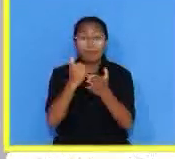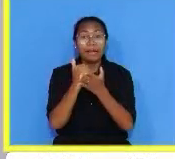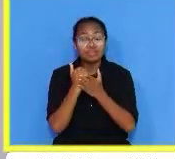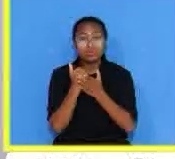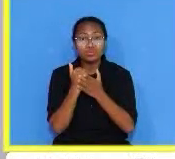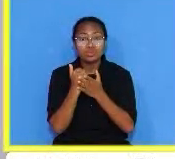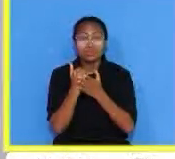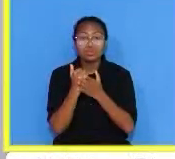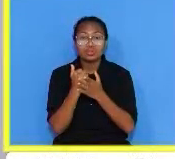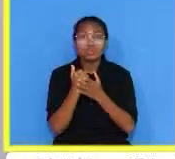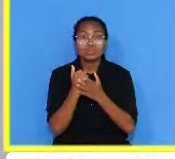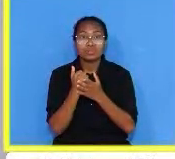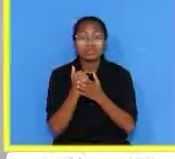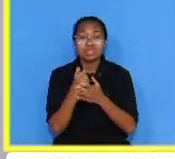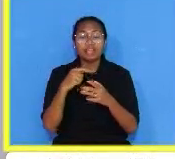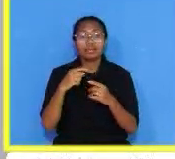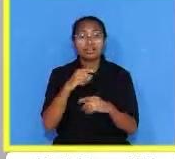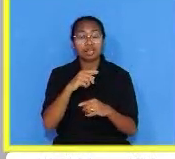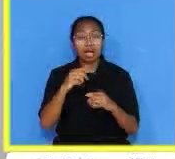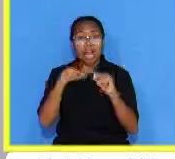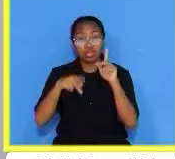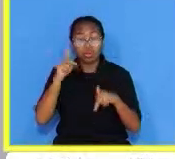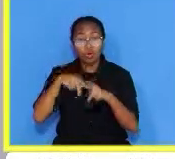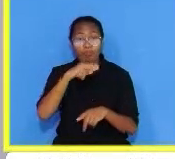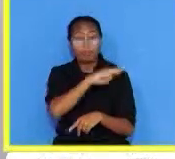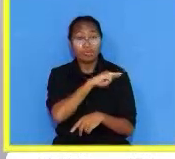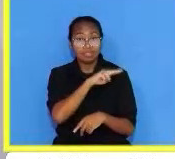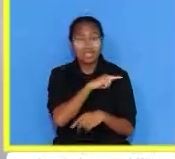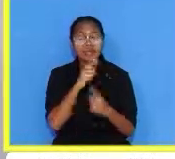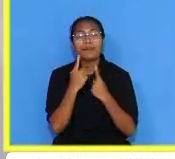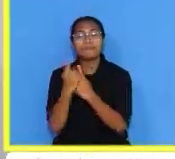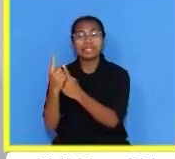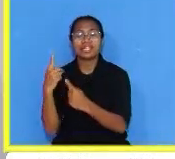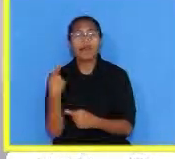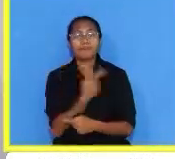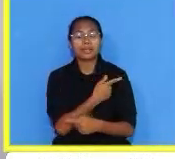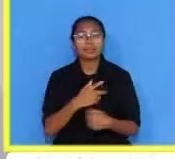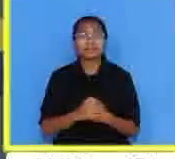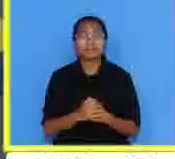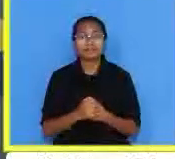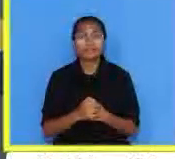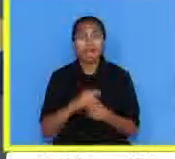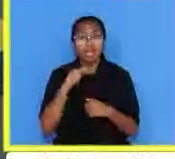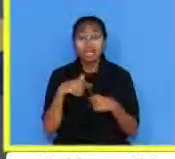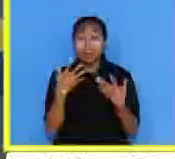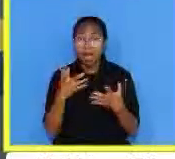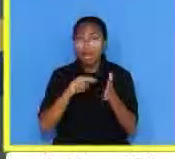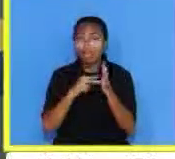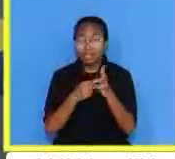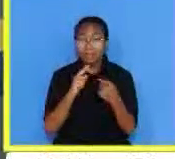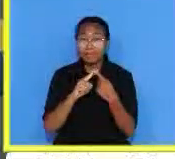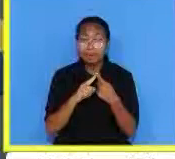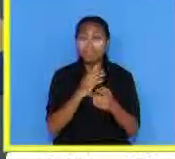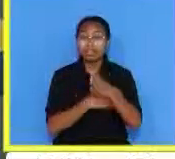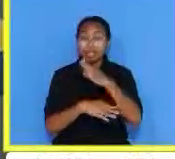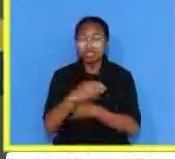juga Polresta yang membantu mendampingi kami. Baik, berarti ini teman-teman penyandang disabilitas